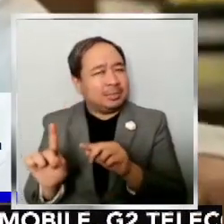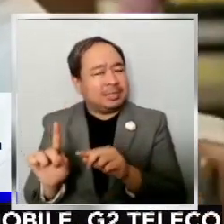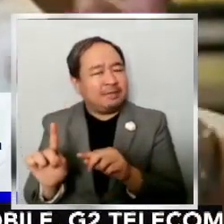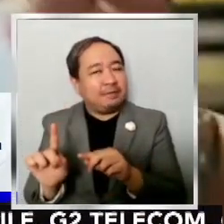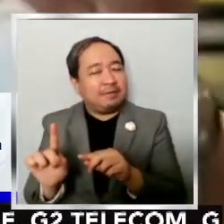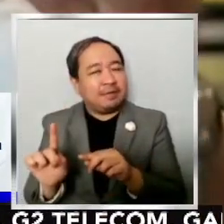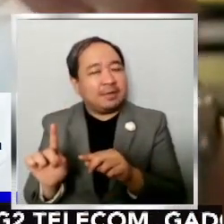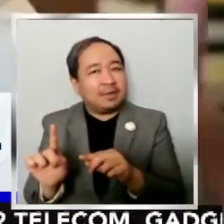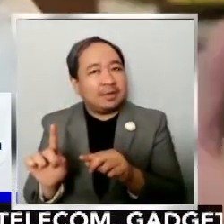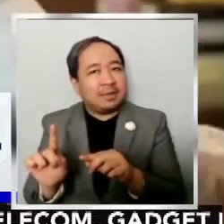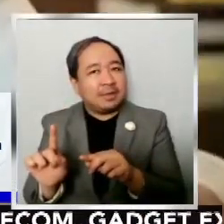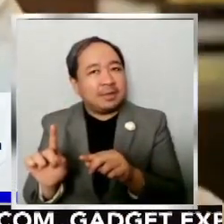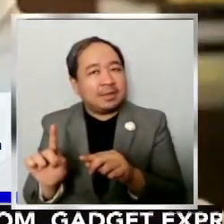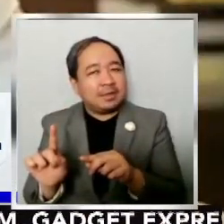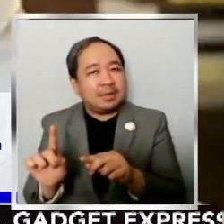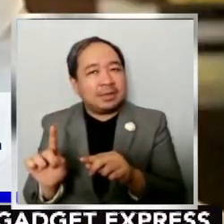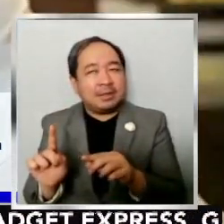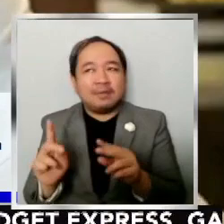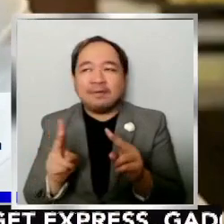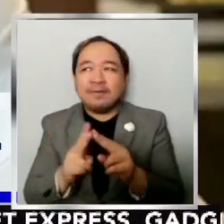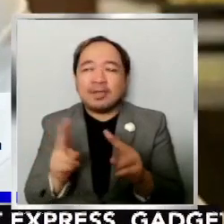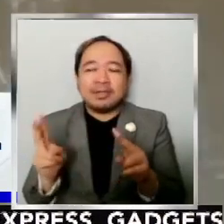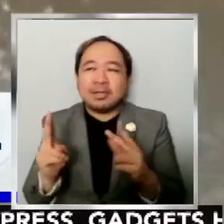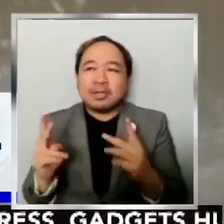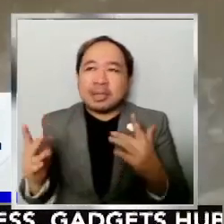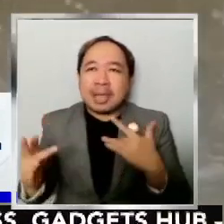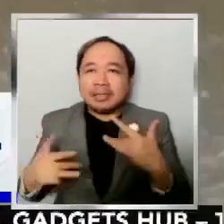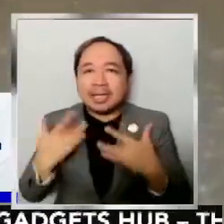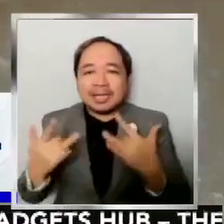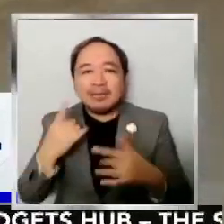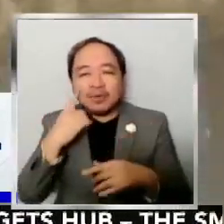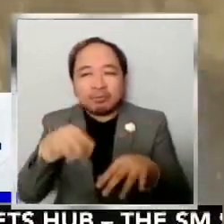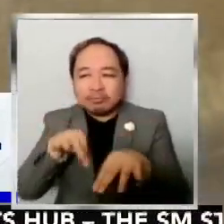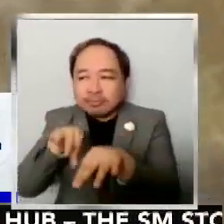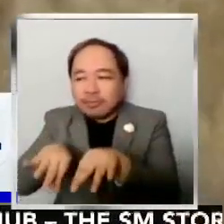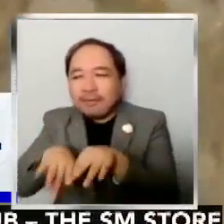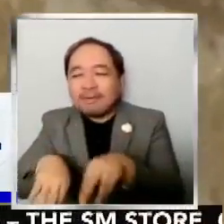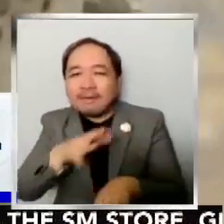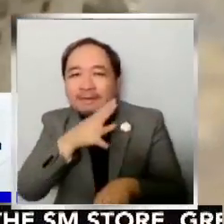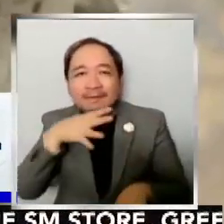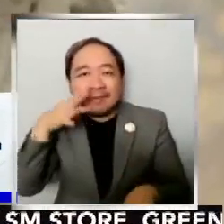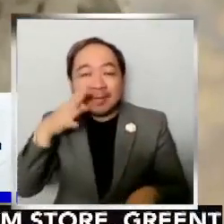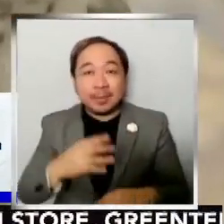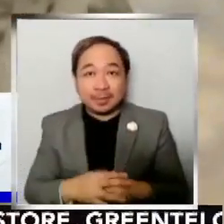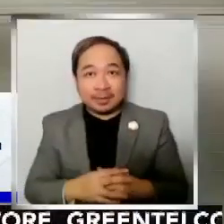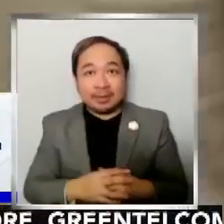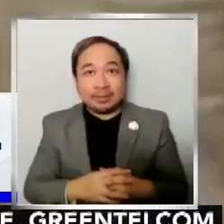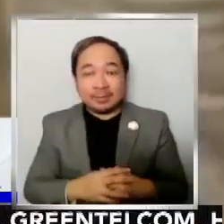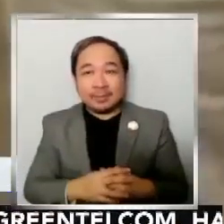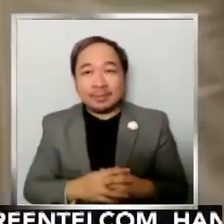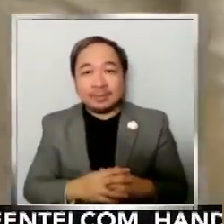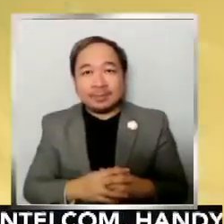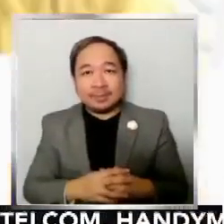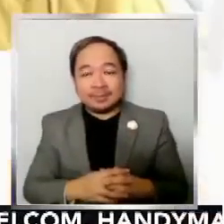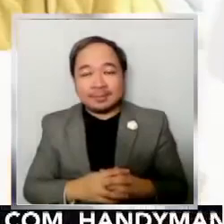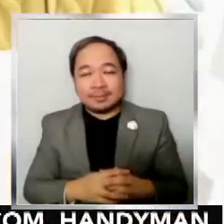bakit siya sobrang naiinganyo sa farming. Ay! Ito na! Iyaw na natin,